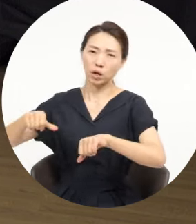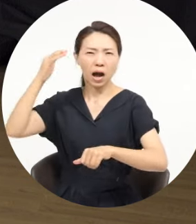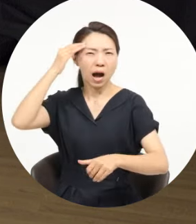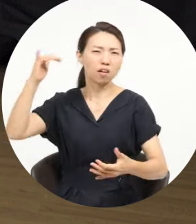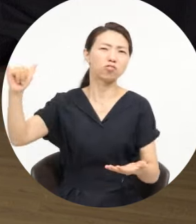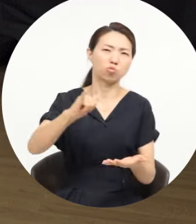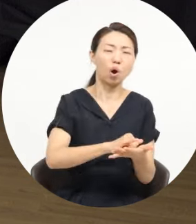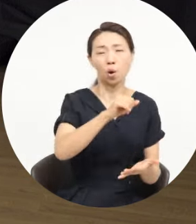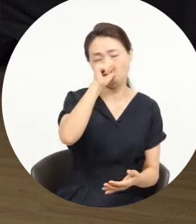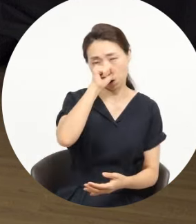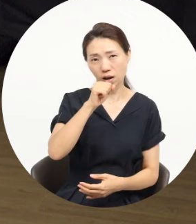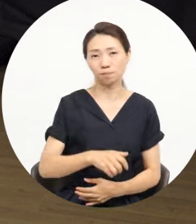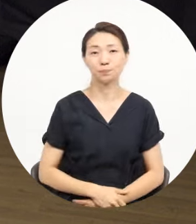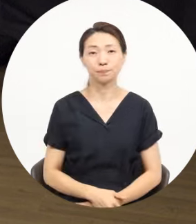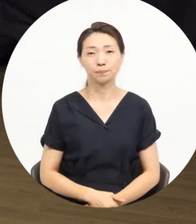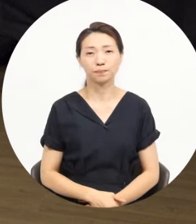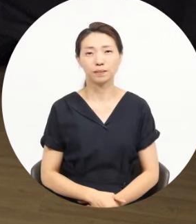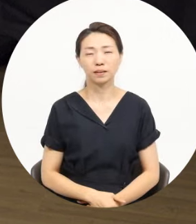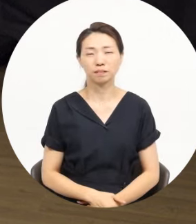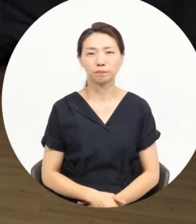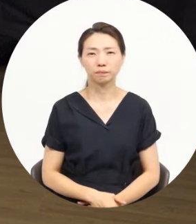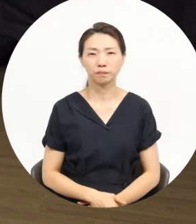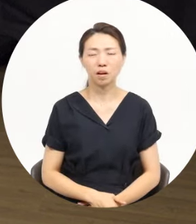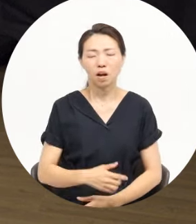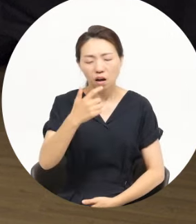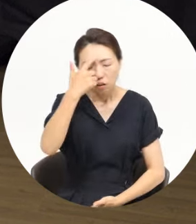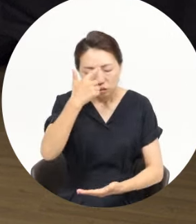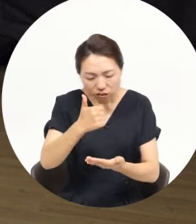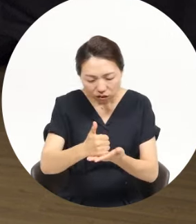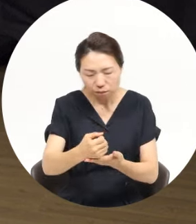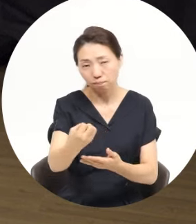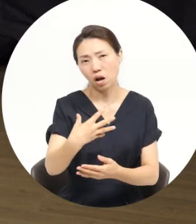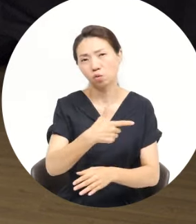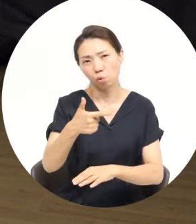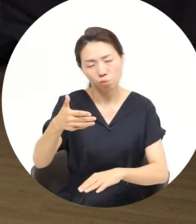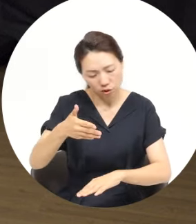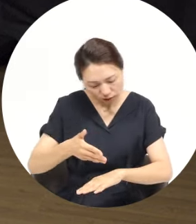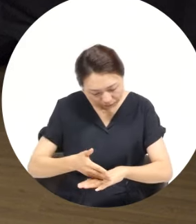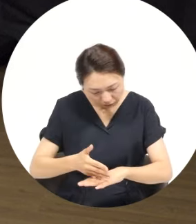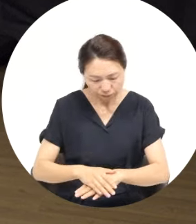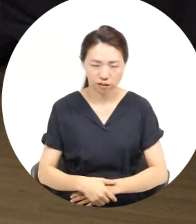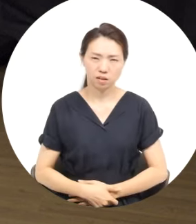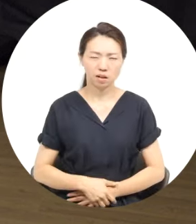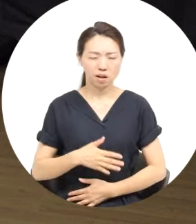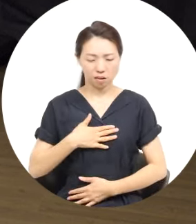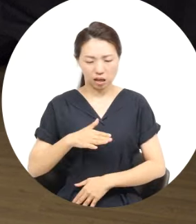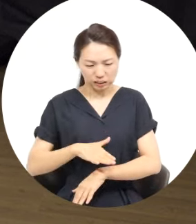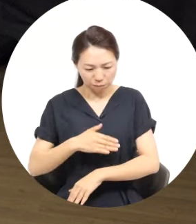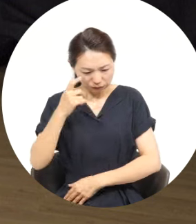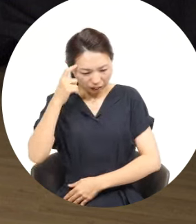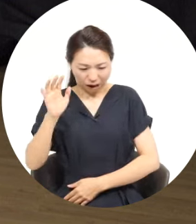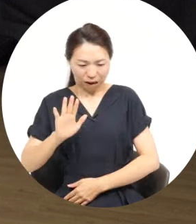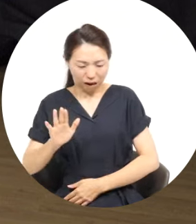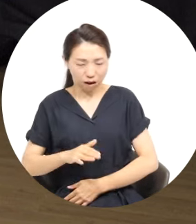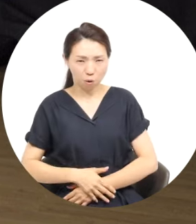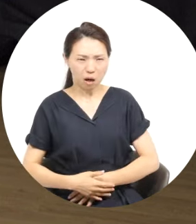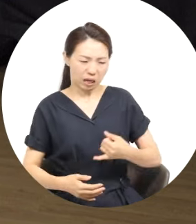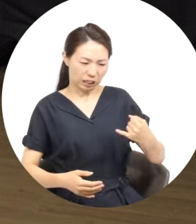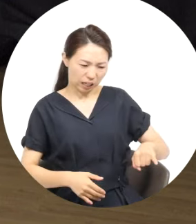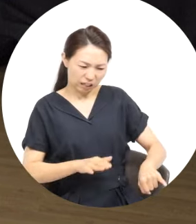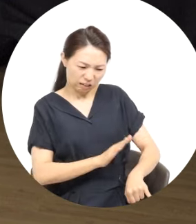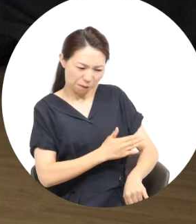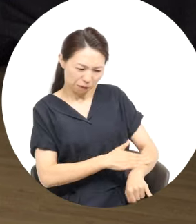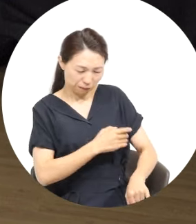스님, 참 감사합니다. 오늘 만나게 돼서요. 제가 생각하지 못하고 아이 탓만 있다고